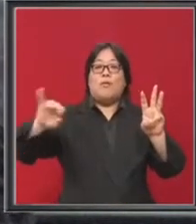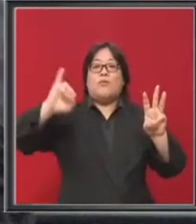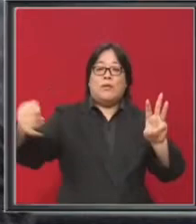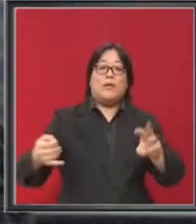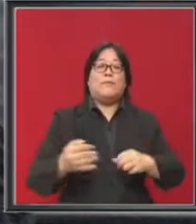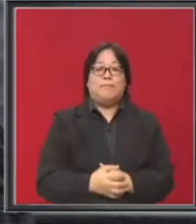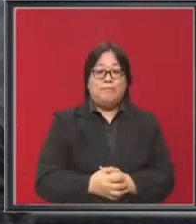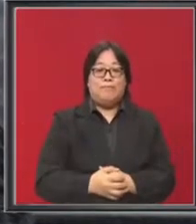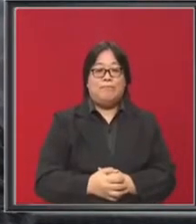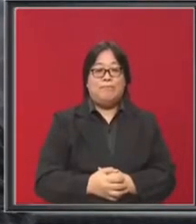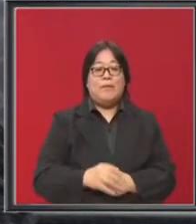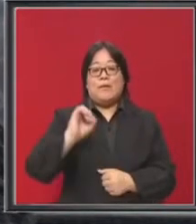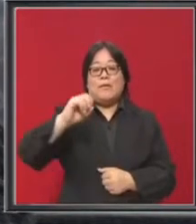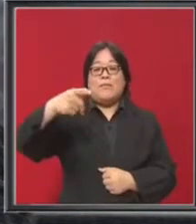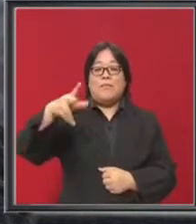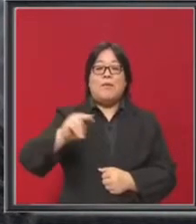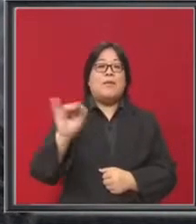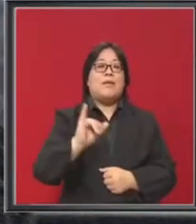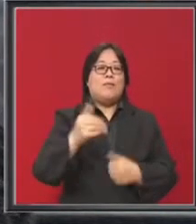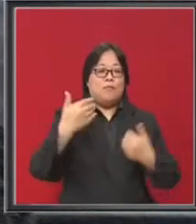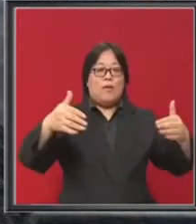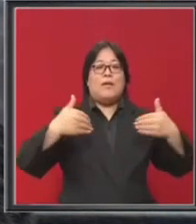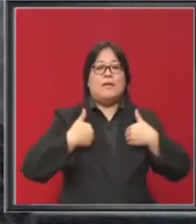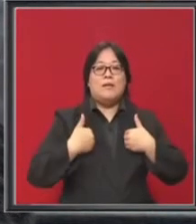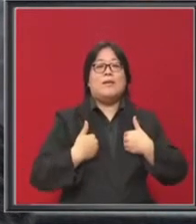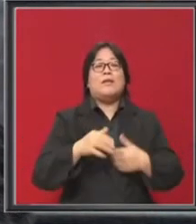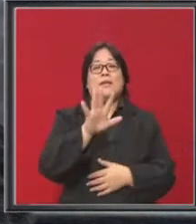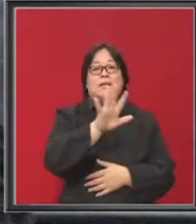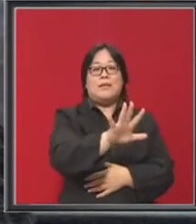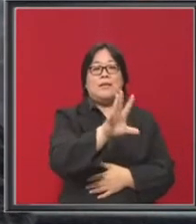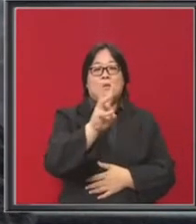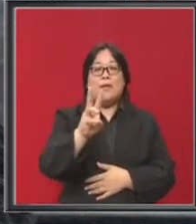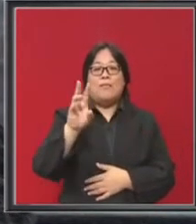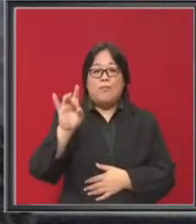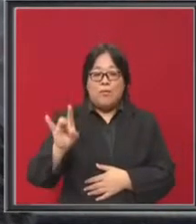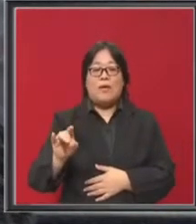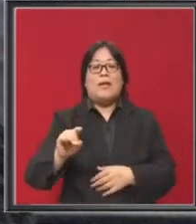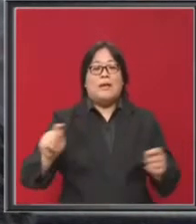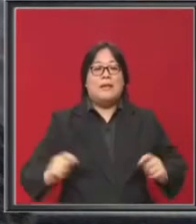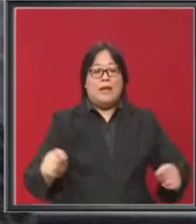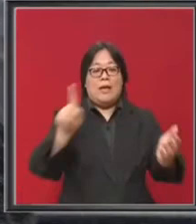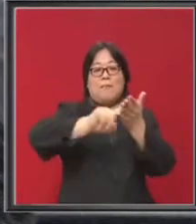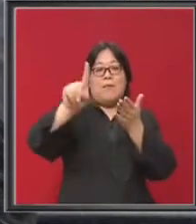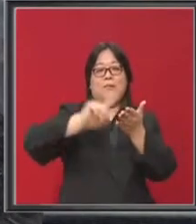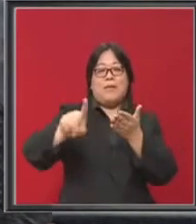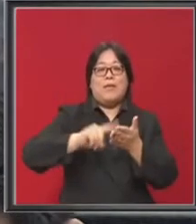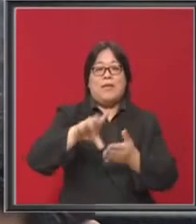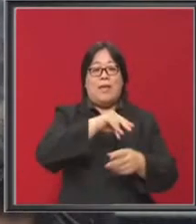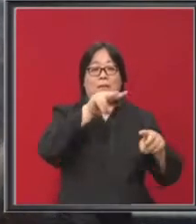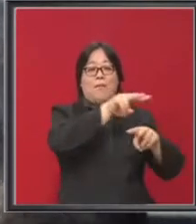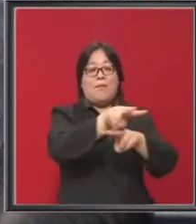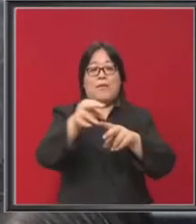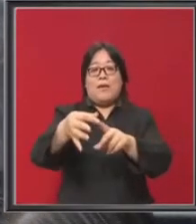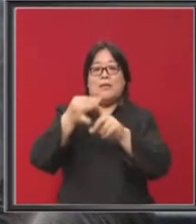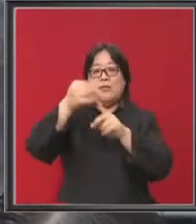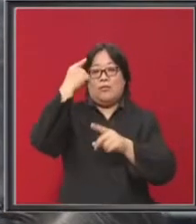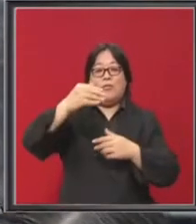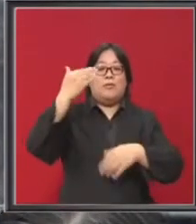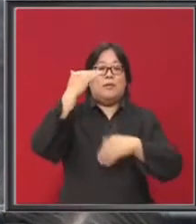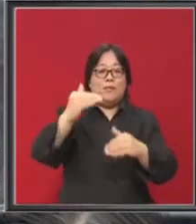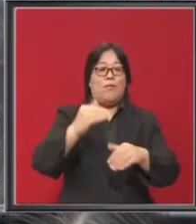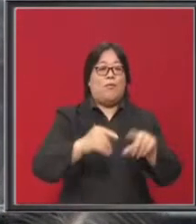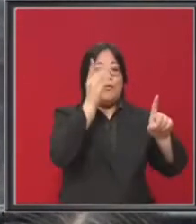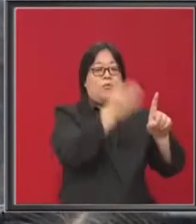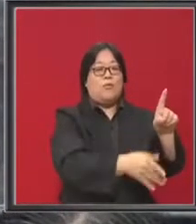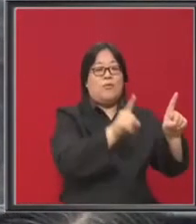juta sementara itu sepanjang juga telah melaksanakan sebanyak 50 60 tindakan pemeriksaan dan pemantauan khusus bagi